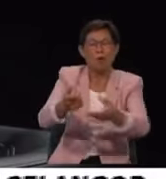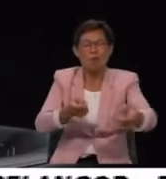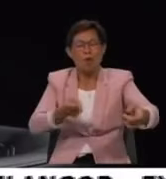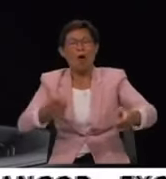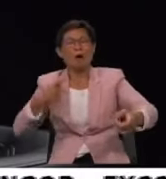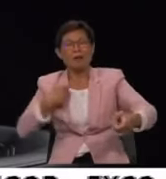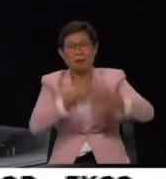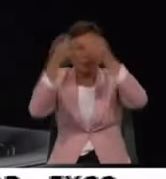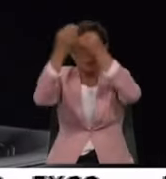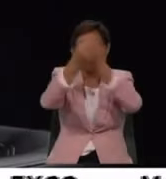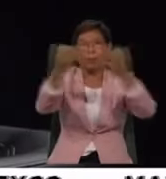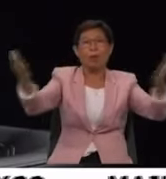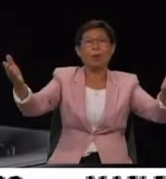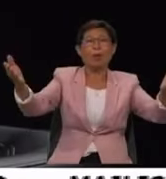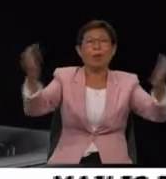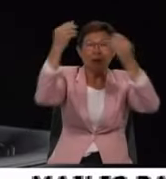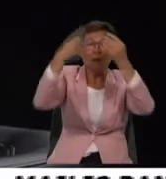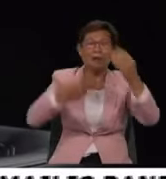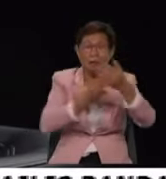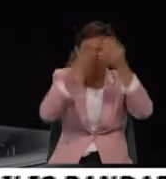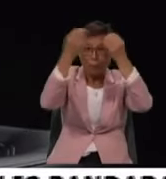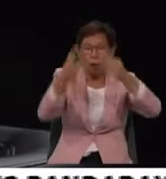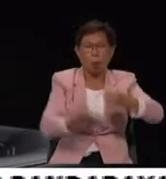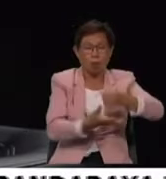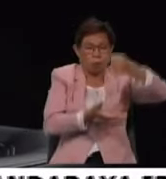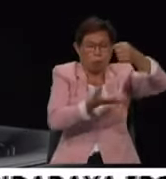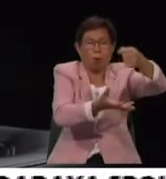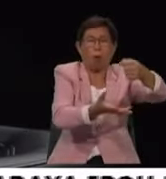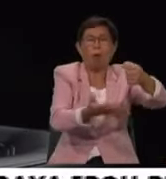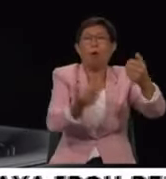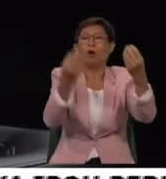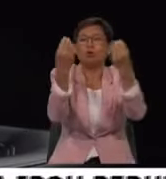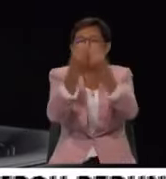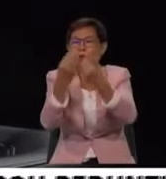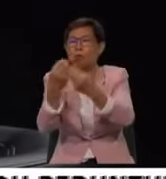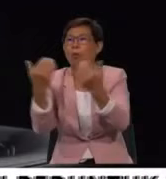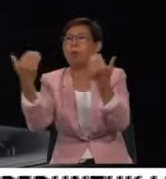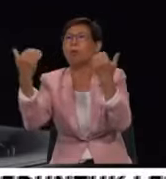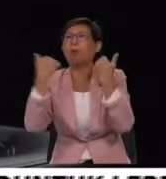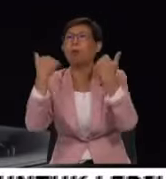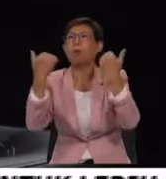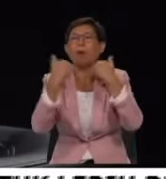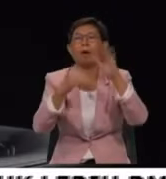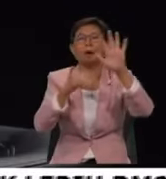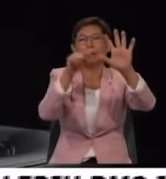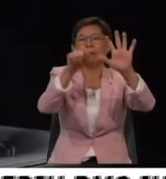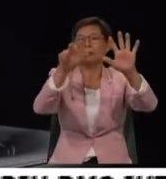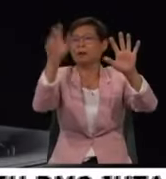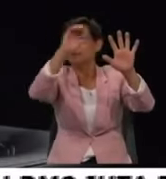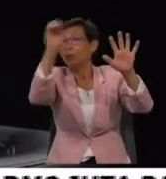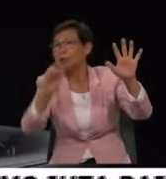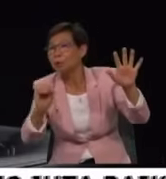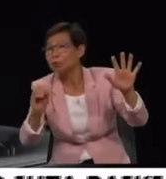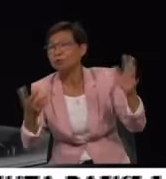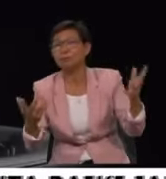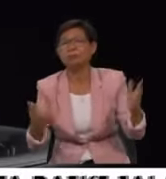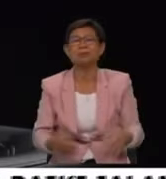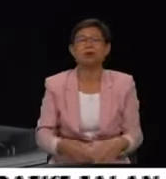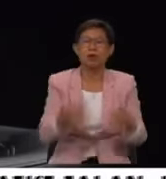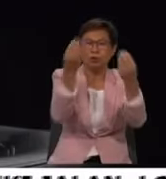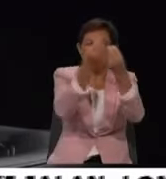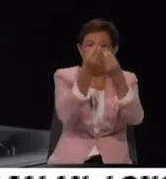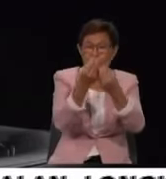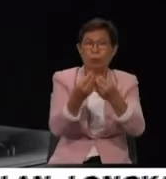mengumumkan PKP pertama a kadar pengangguran adalah lebih kurang 5.3%. Walaupun kadar